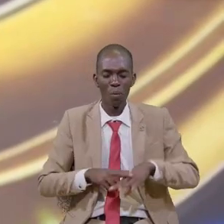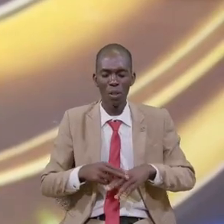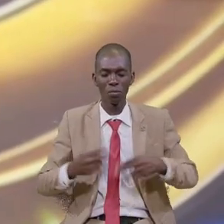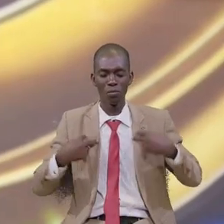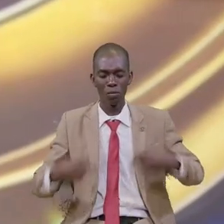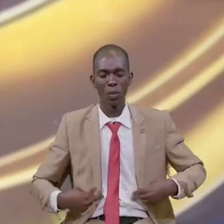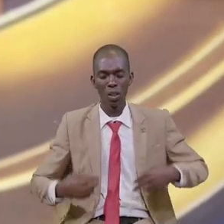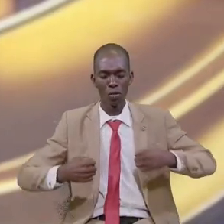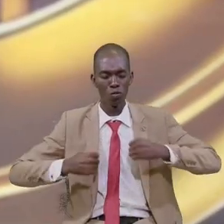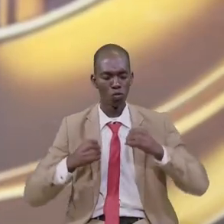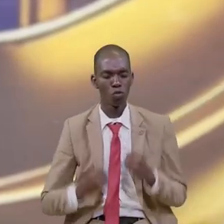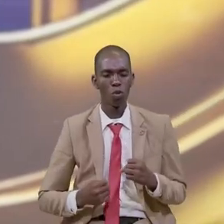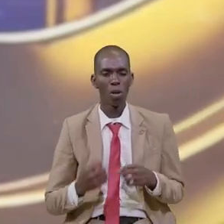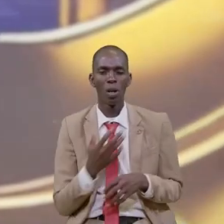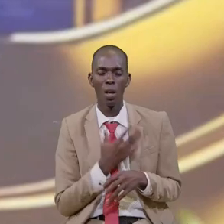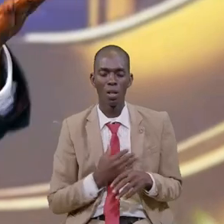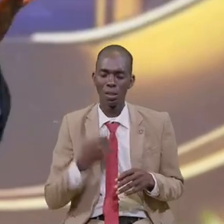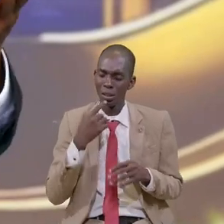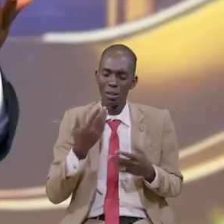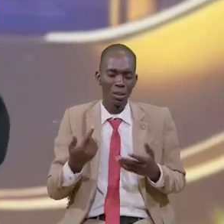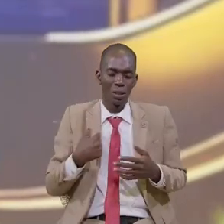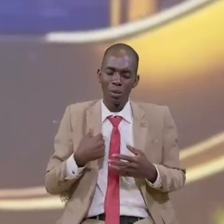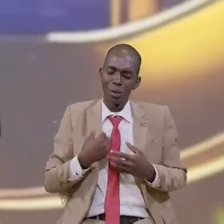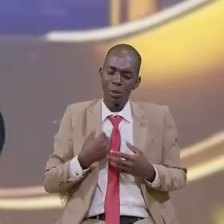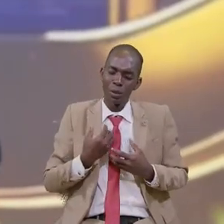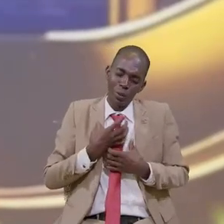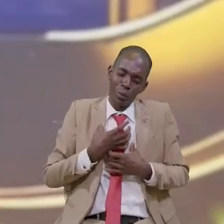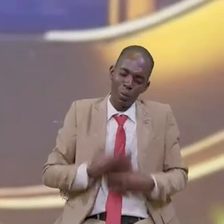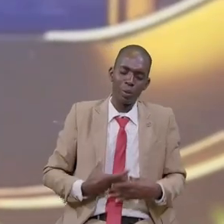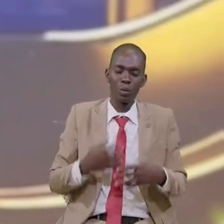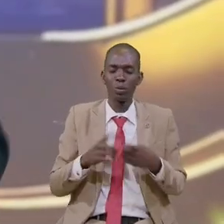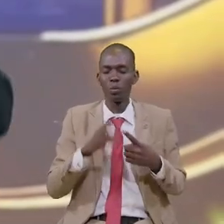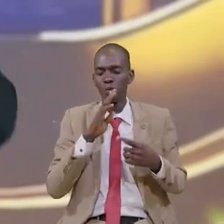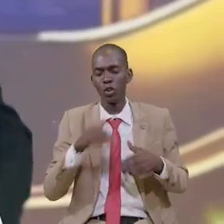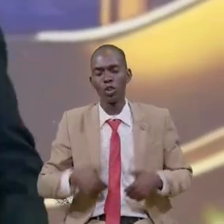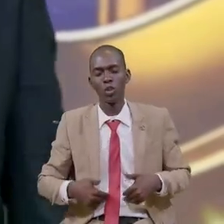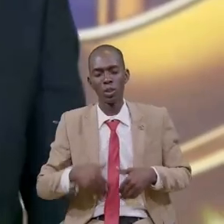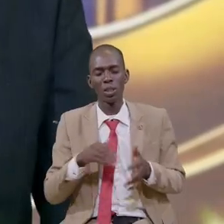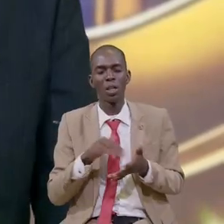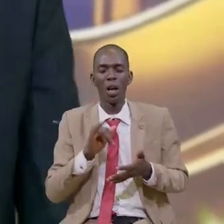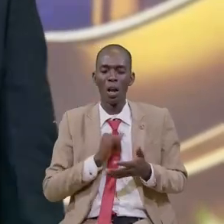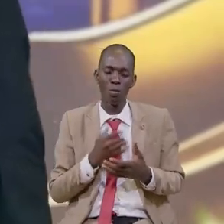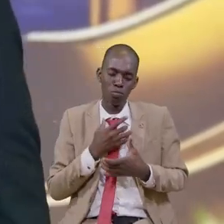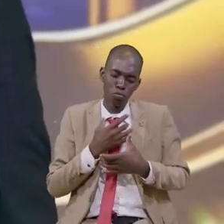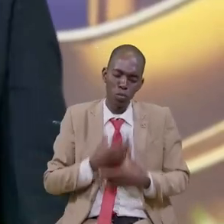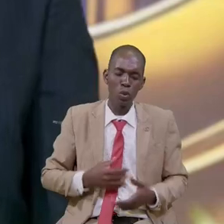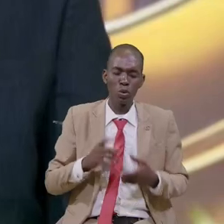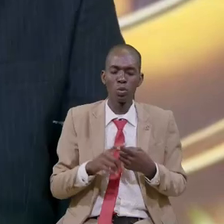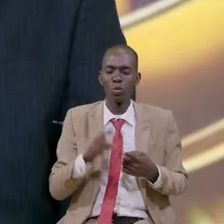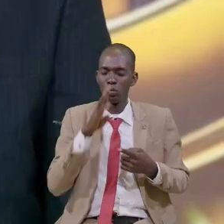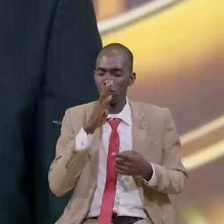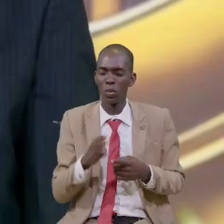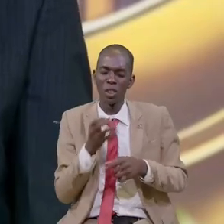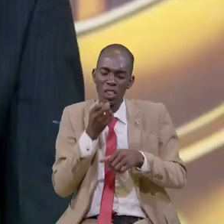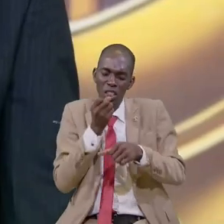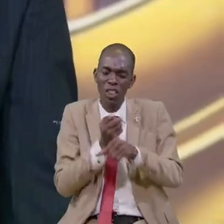te dis, oh, j'aurais souhaité être plus jeune, hein? Oh, j'aurais souhaité avoir 20 ans, même